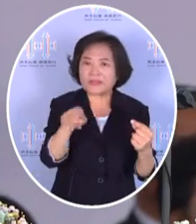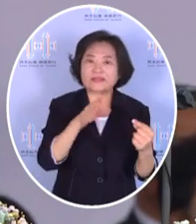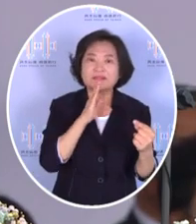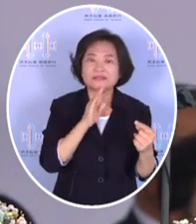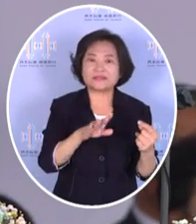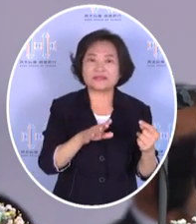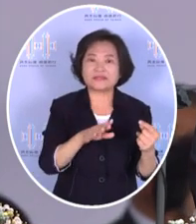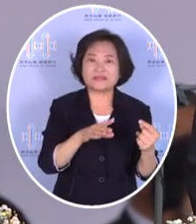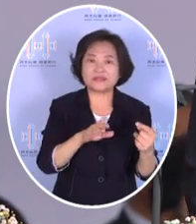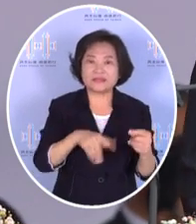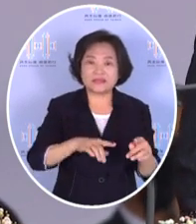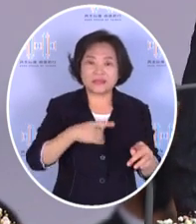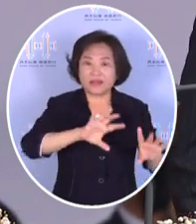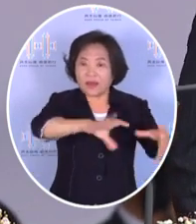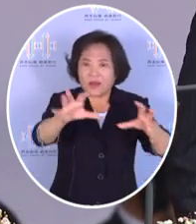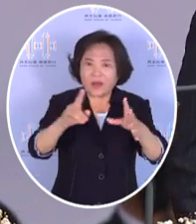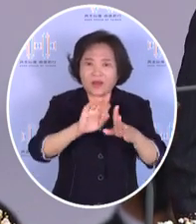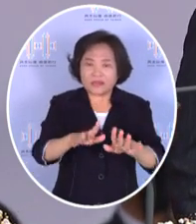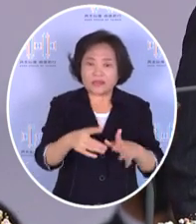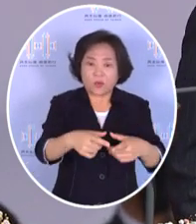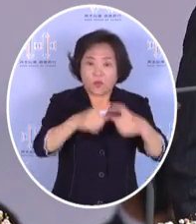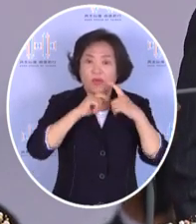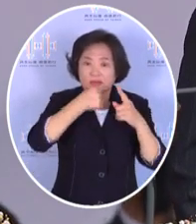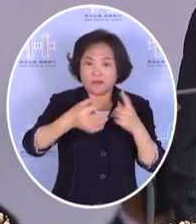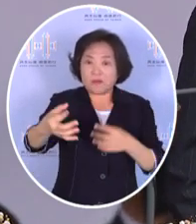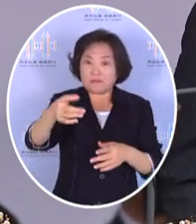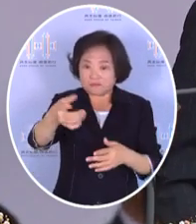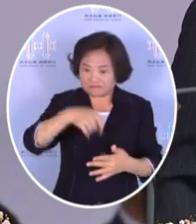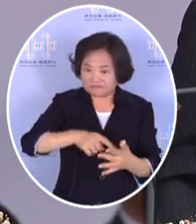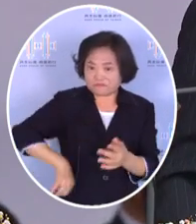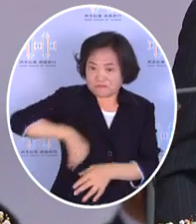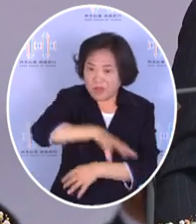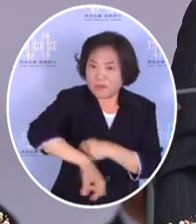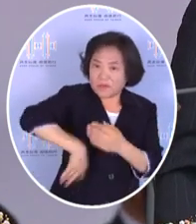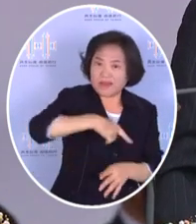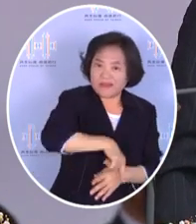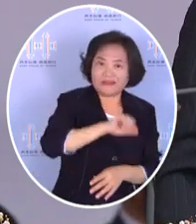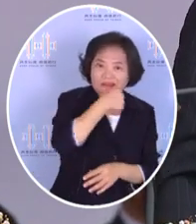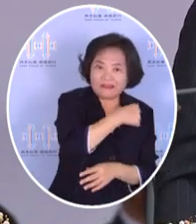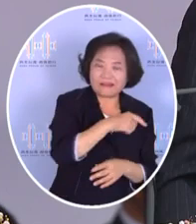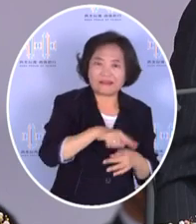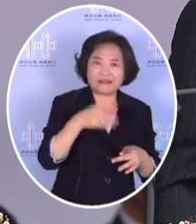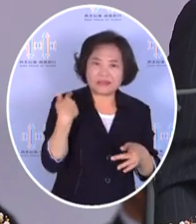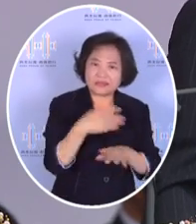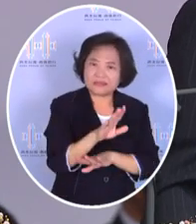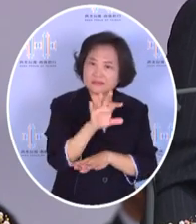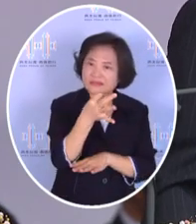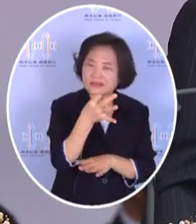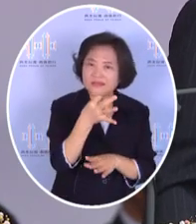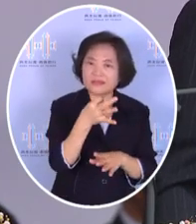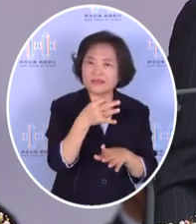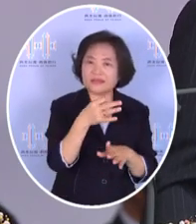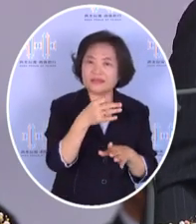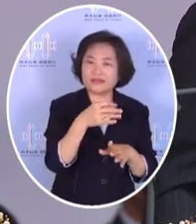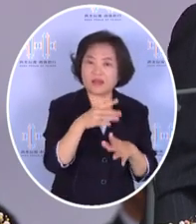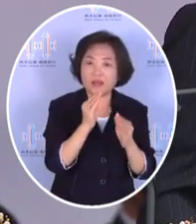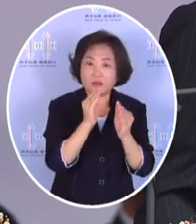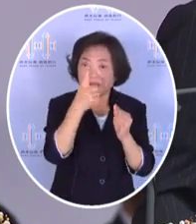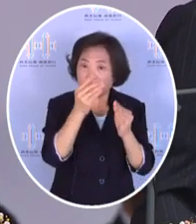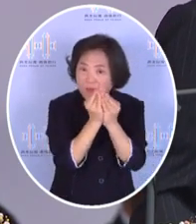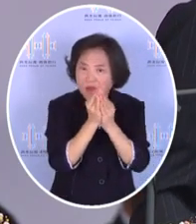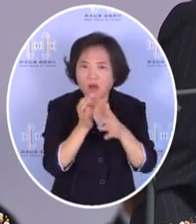模的资金回流潮，台商返台投资已经超过新台币